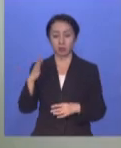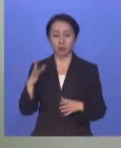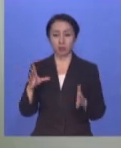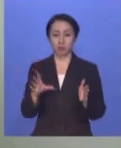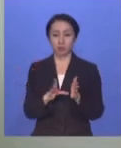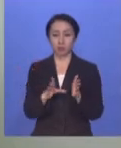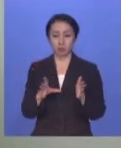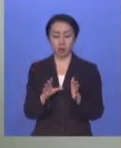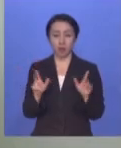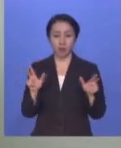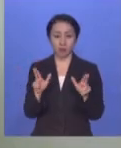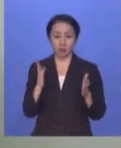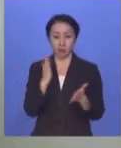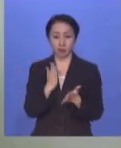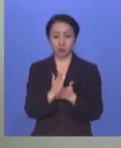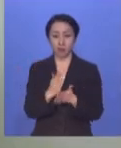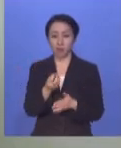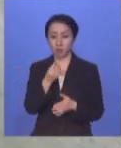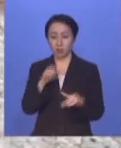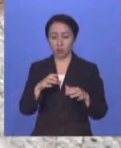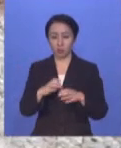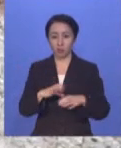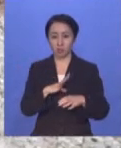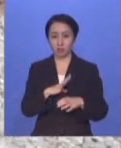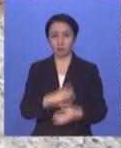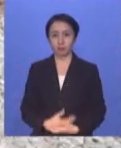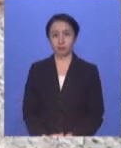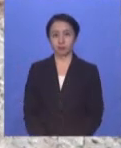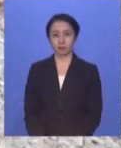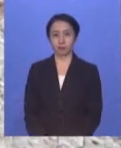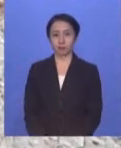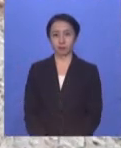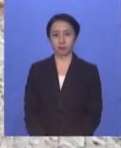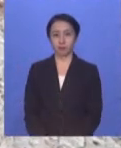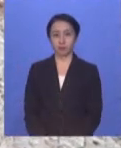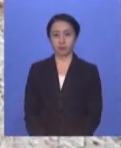газовая плита, холодильник и обеденный стол. Алихан Жаксыбаев, Куанар Абдрахманов, служба новостей.